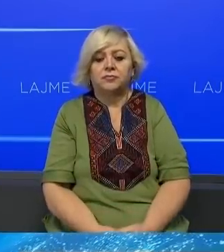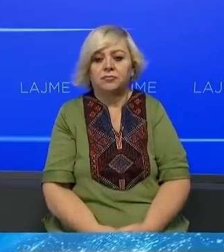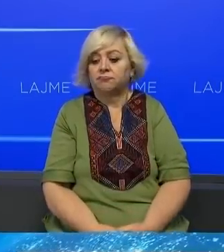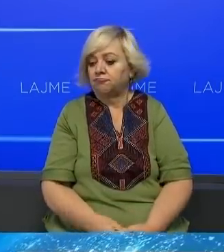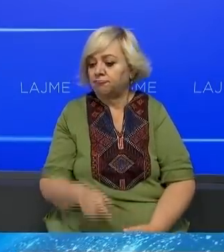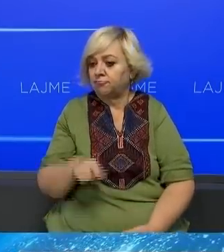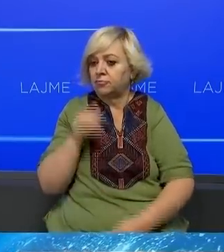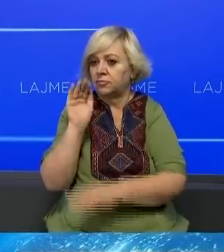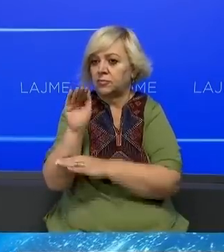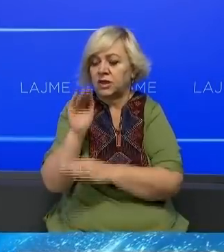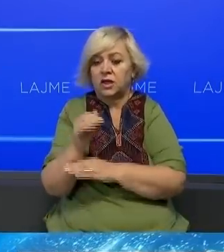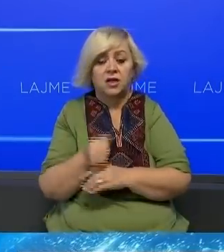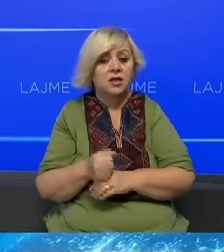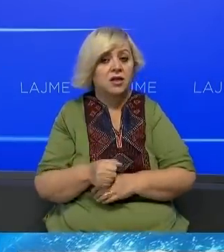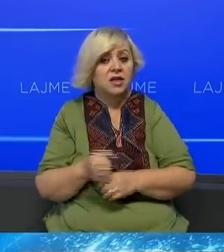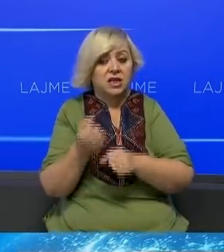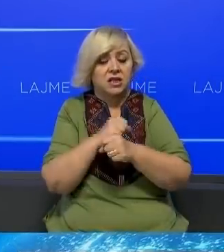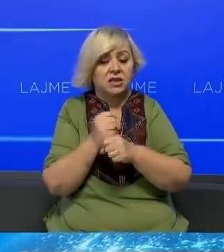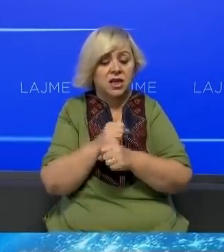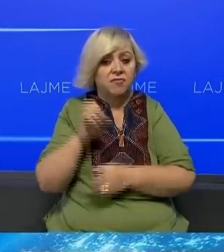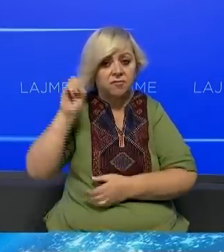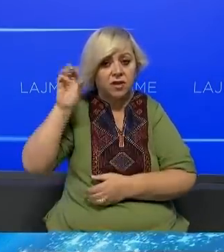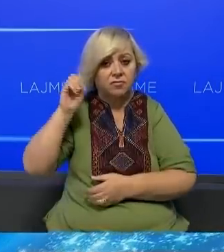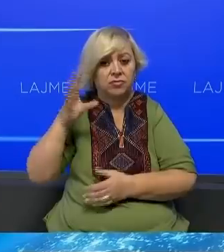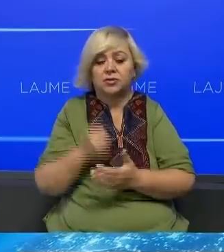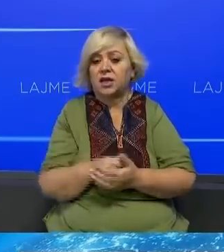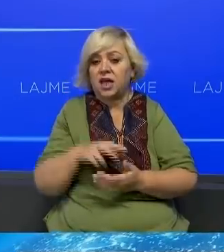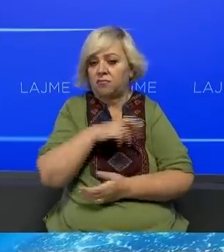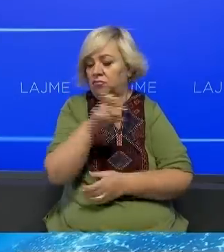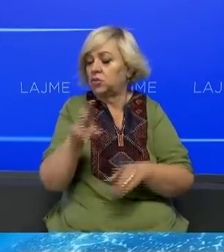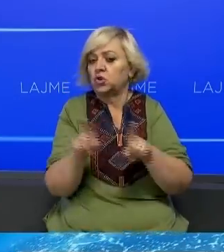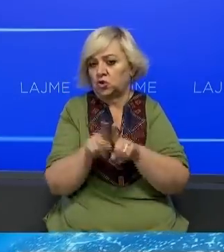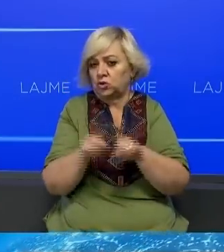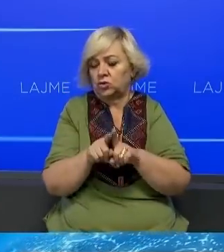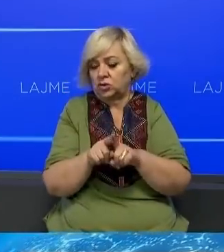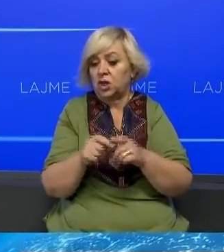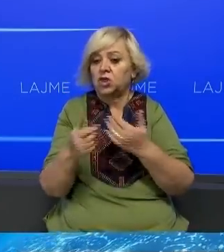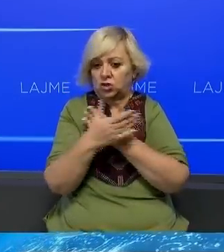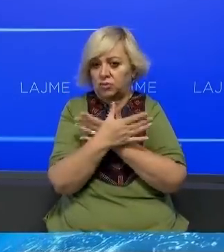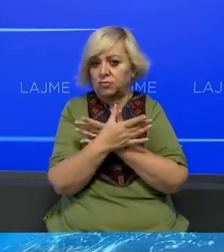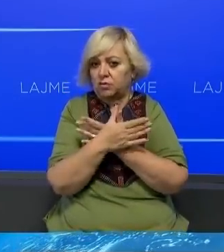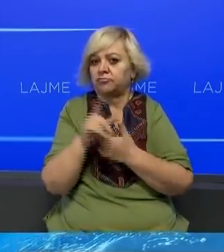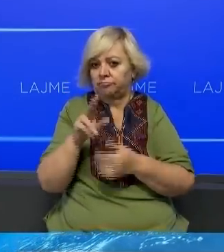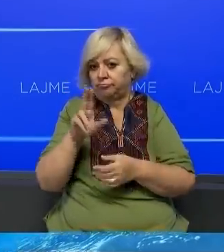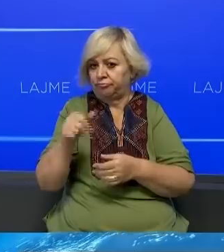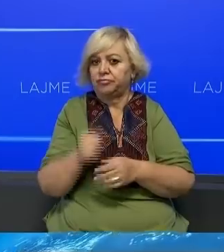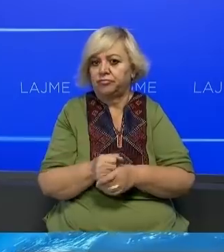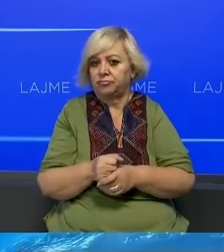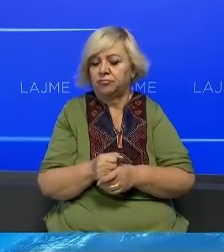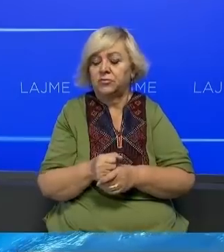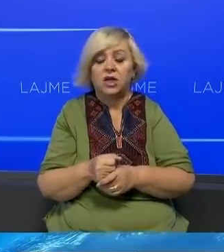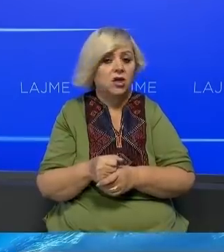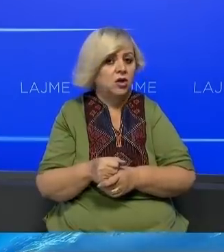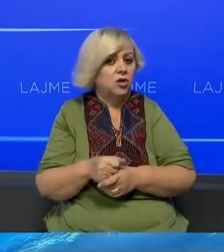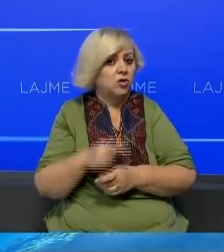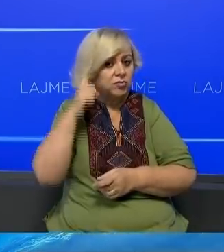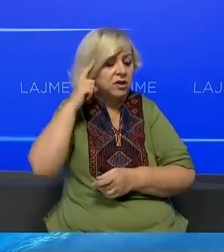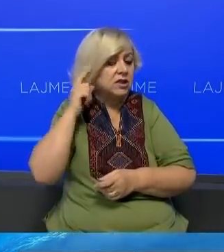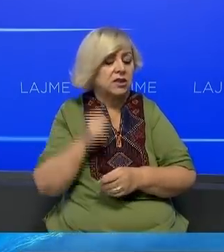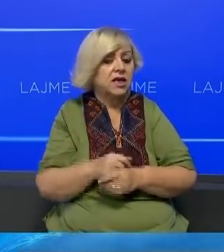Derisa paralajmërohet se kriza energjetike në Evropë pritet të ketë ndikim edhe në Kosovë, Shqipëria tashmë ka shpallur krizën e energjisë. Kryeministri Edi Rama